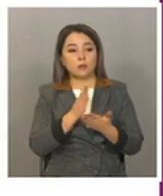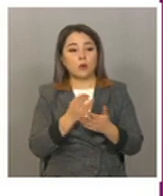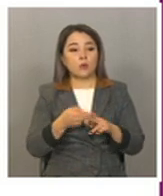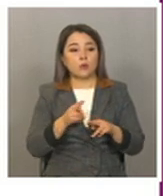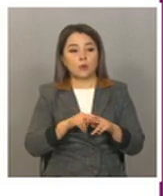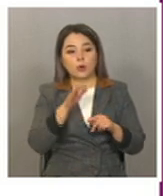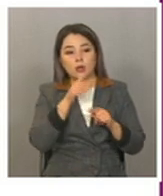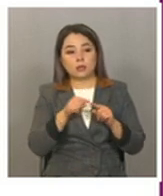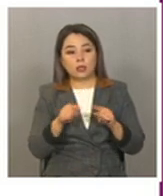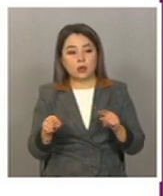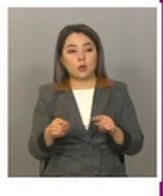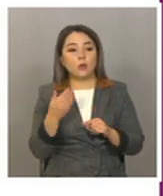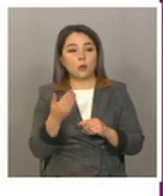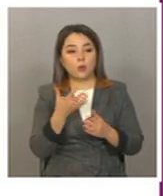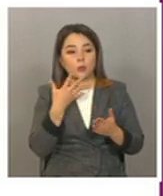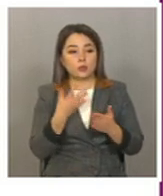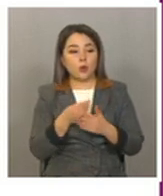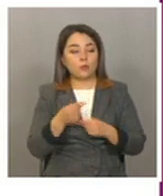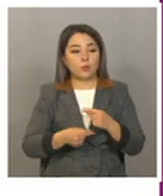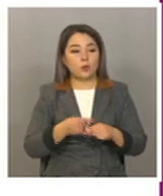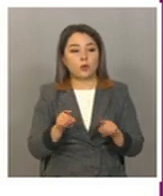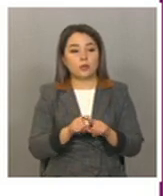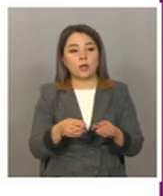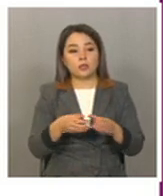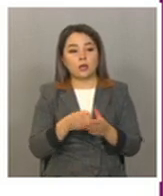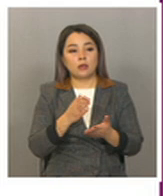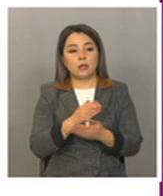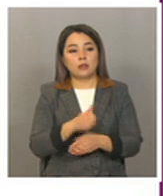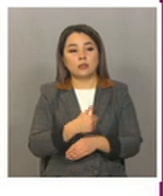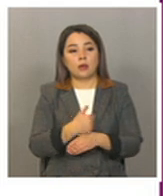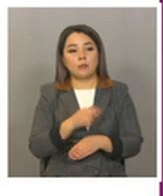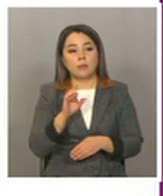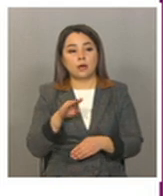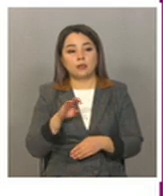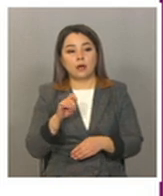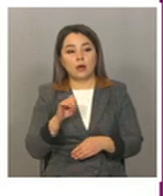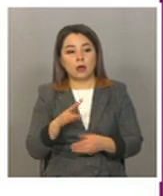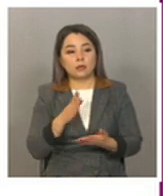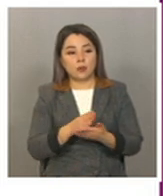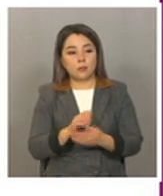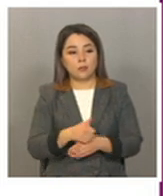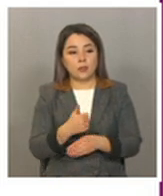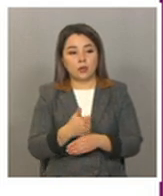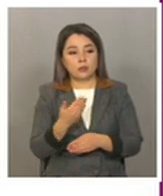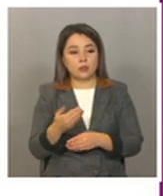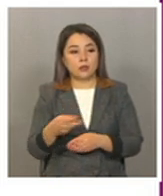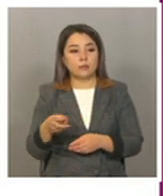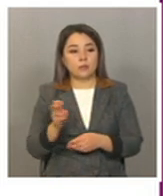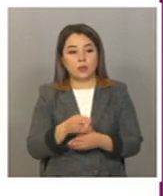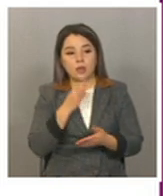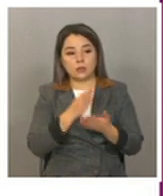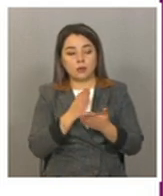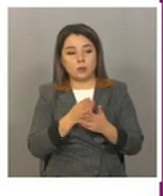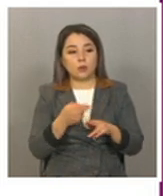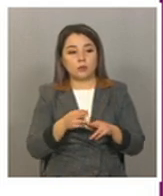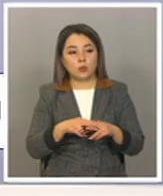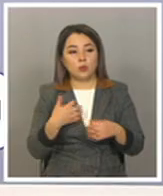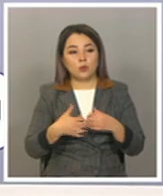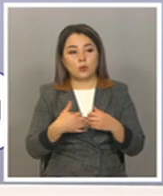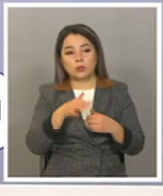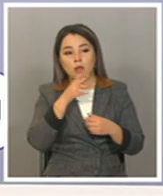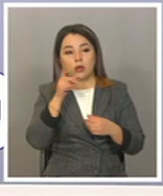кезеңде оның мұрагер ретінде таққа Батыйхан билікке келді. Осы жөнінде ортағасырлық